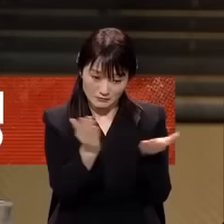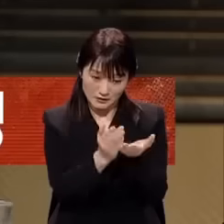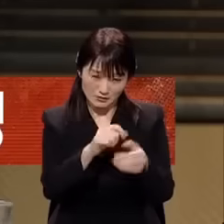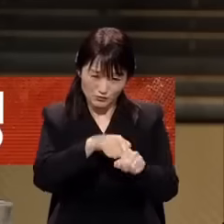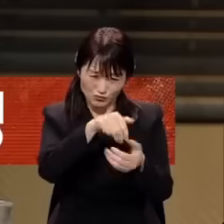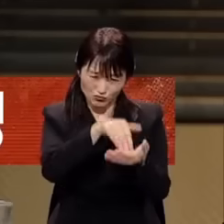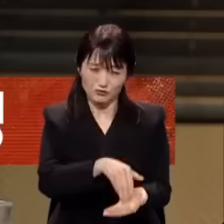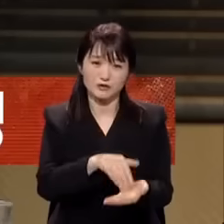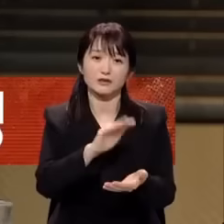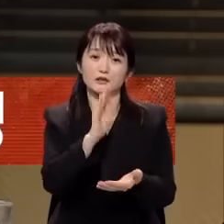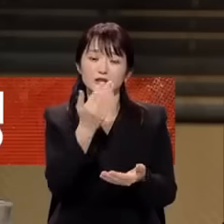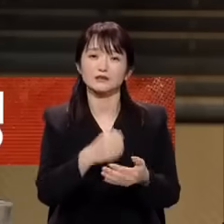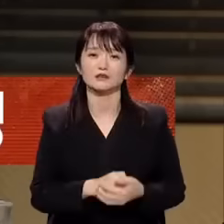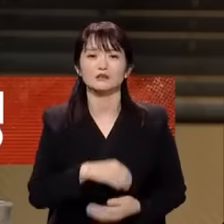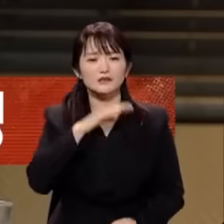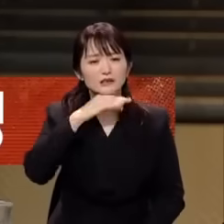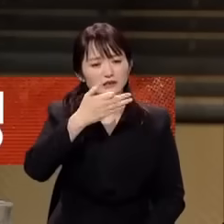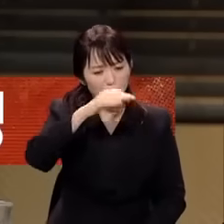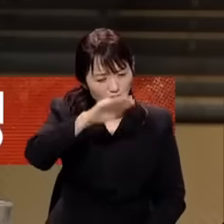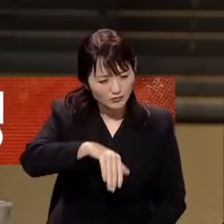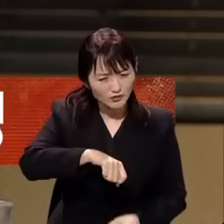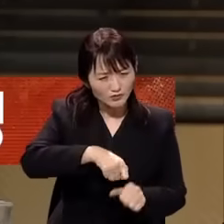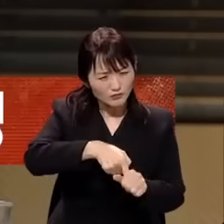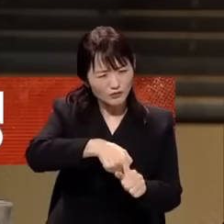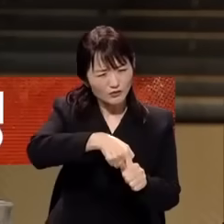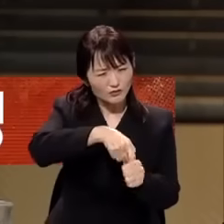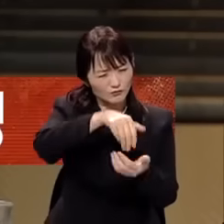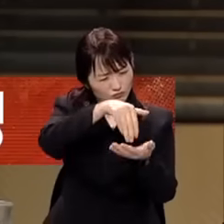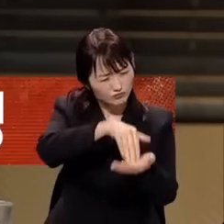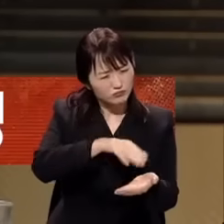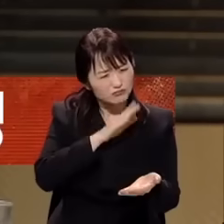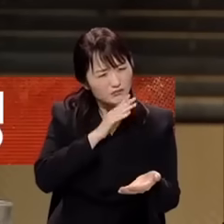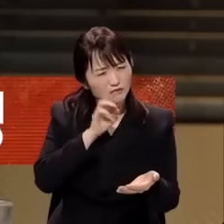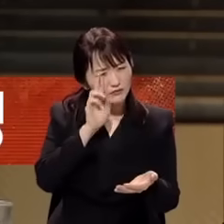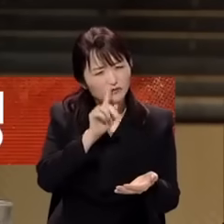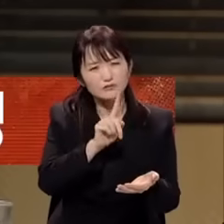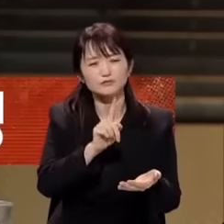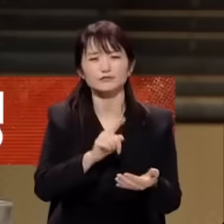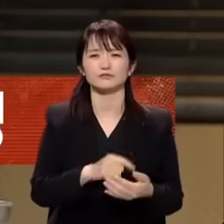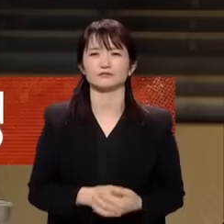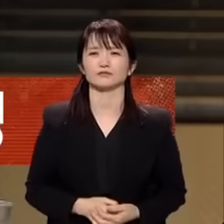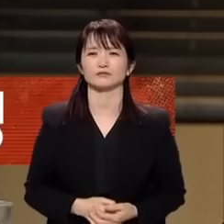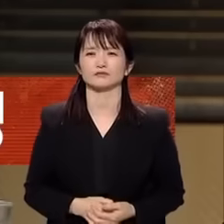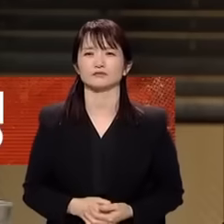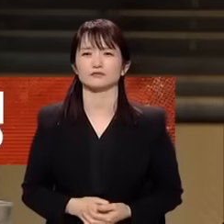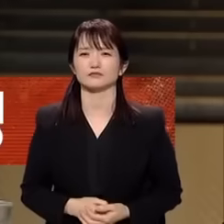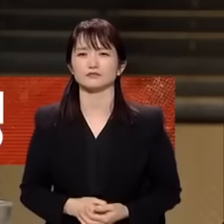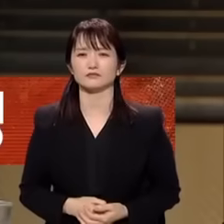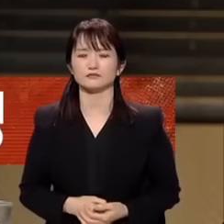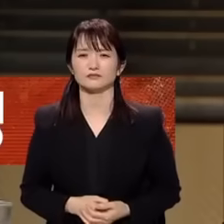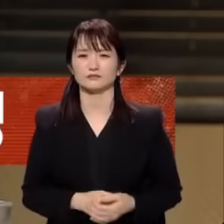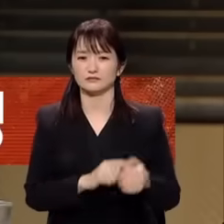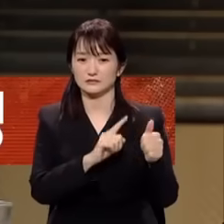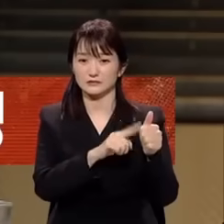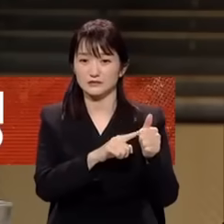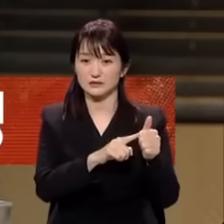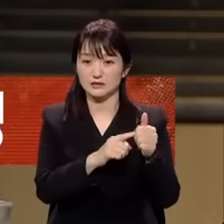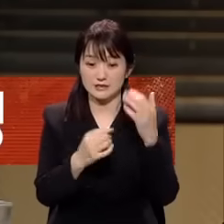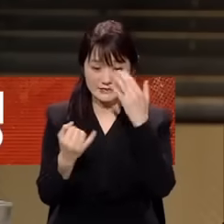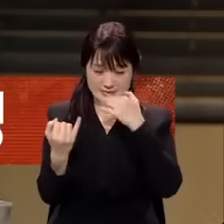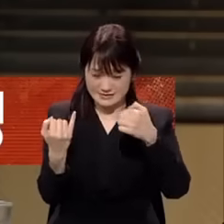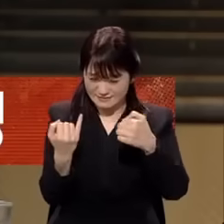미성 의자를 과연 엄벌에 처하는 것만이 능사인 이제 그런데이 정도 범행을 범한 사람이 15살의